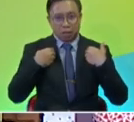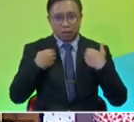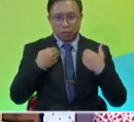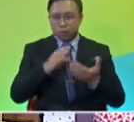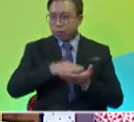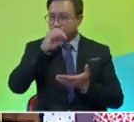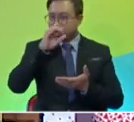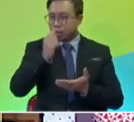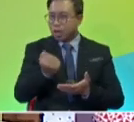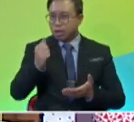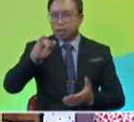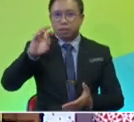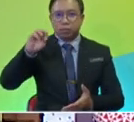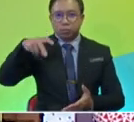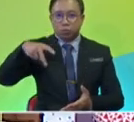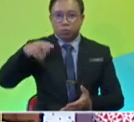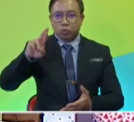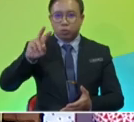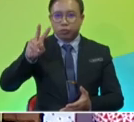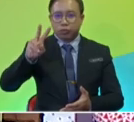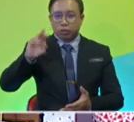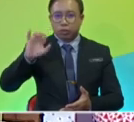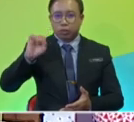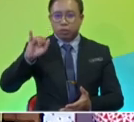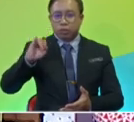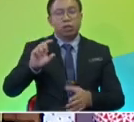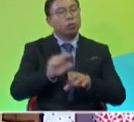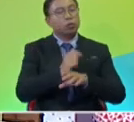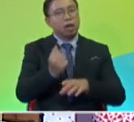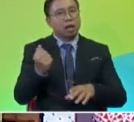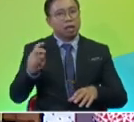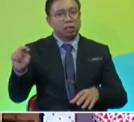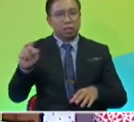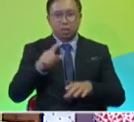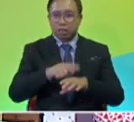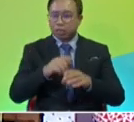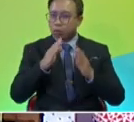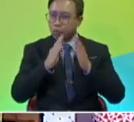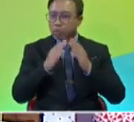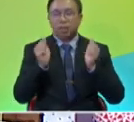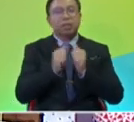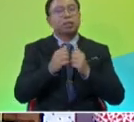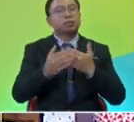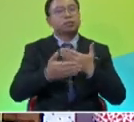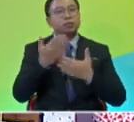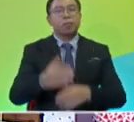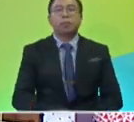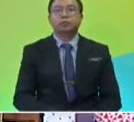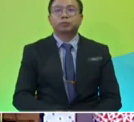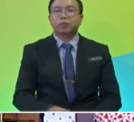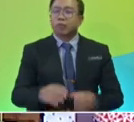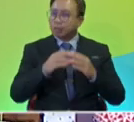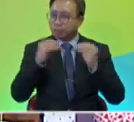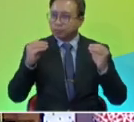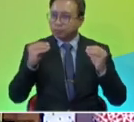improvisasi yang boleh kita hasilkan menggunakan alatan dan bahan di rumah dengan mudah dan juga di akhir